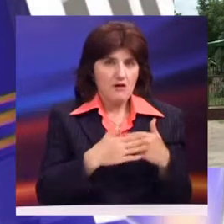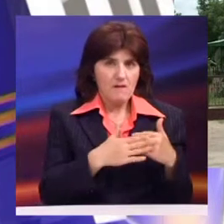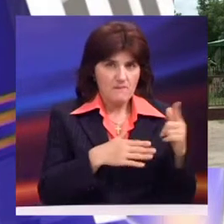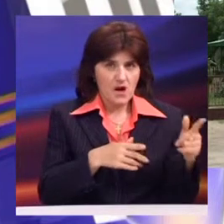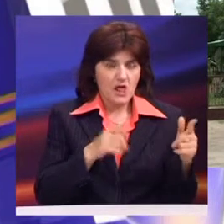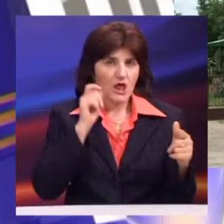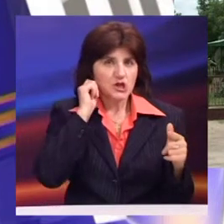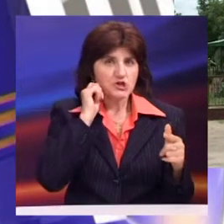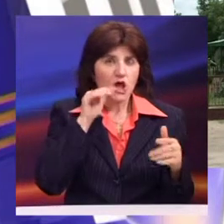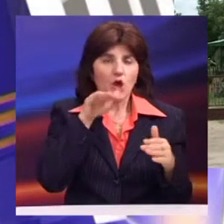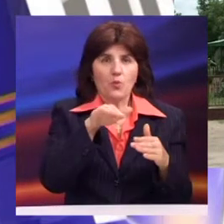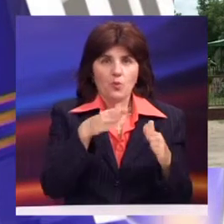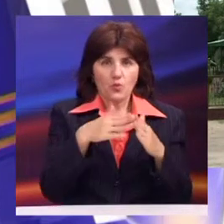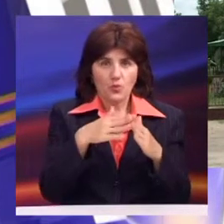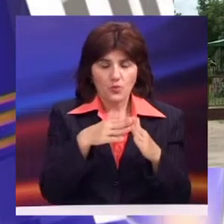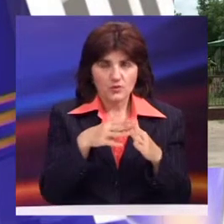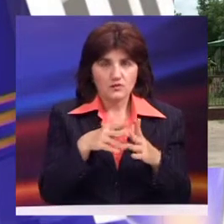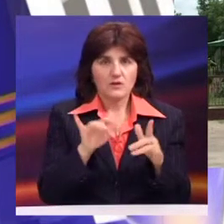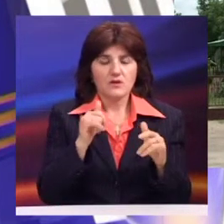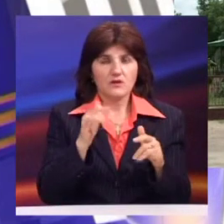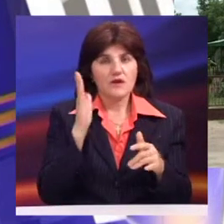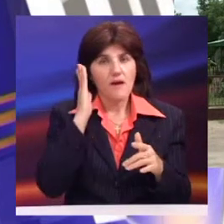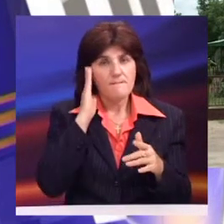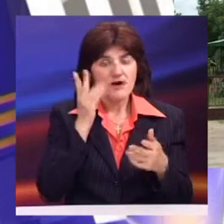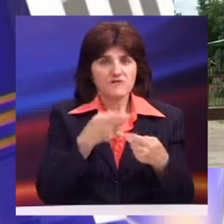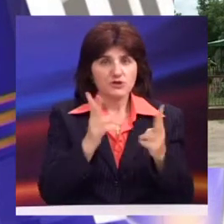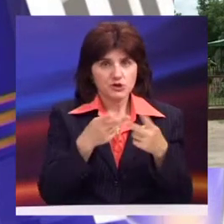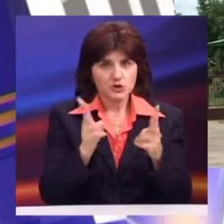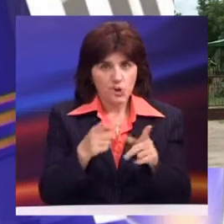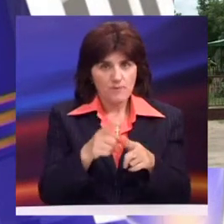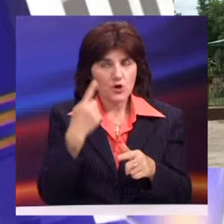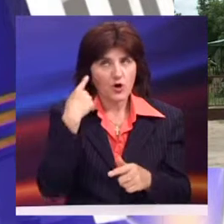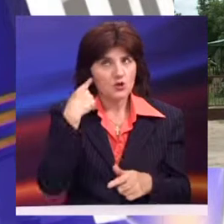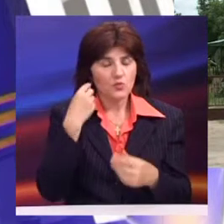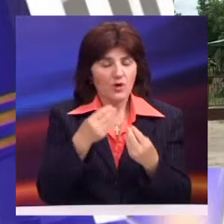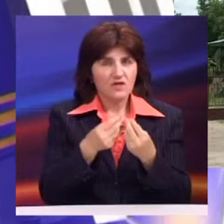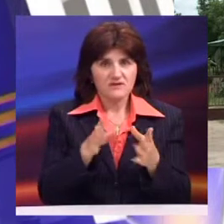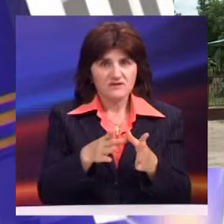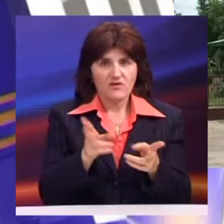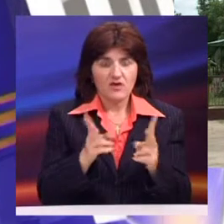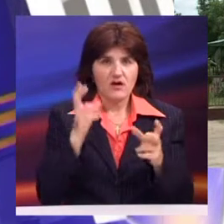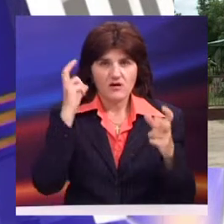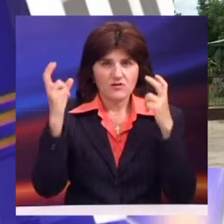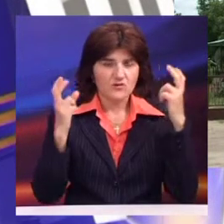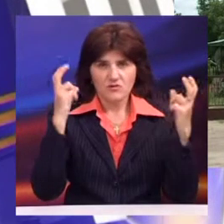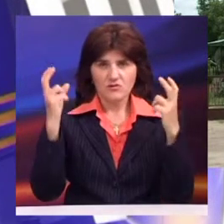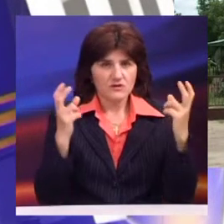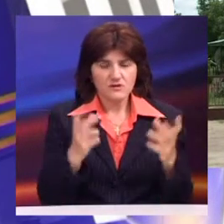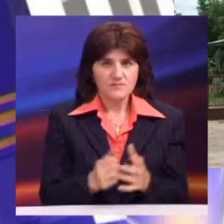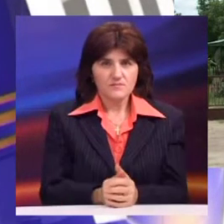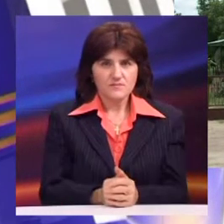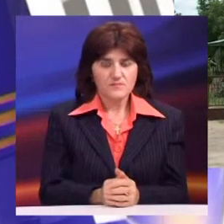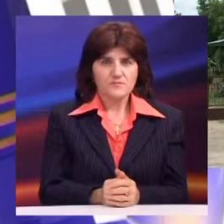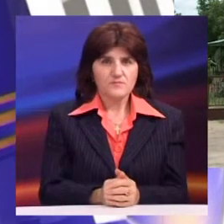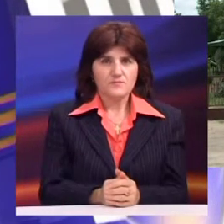tu stanuje, a tjerka unutra i baš tako je spavat će sobom. Oni su čuli sve, da vikli